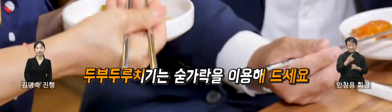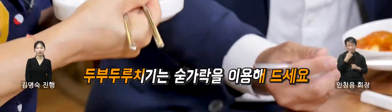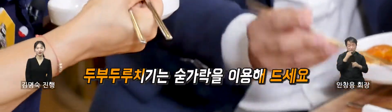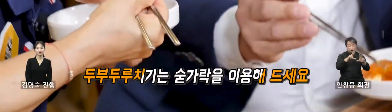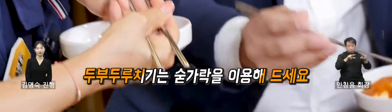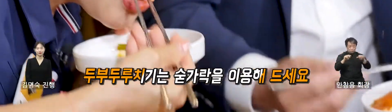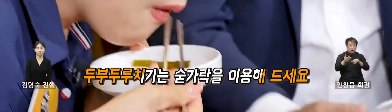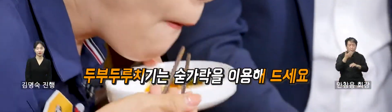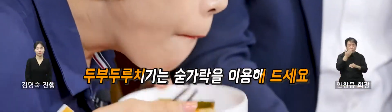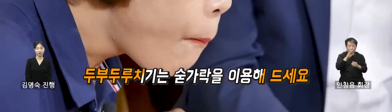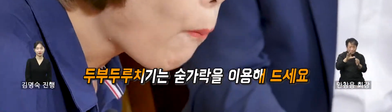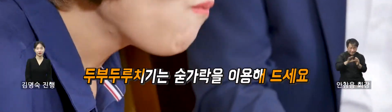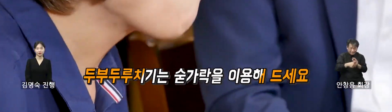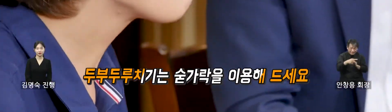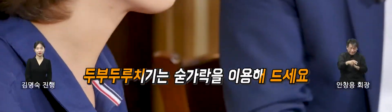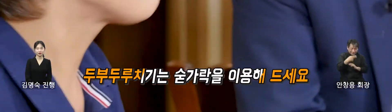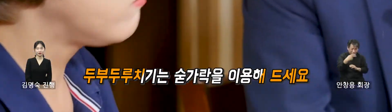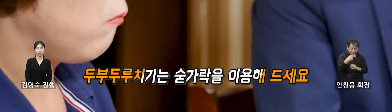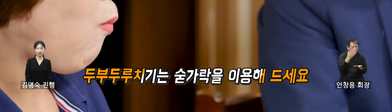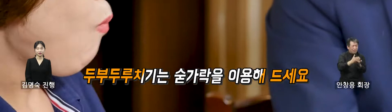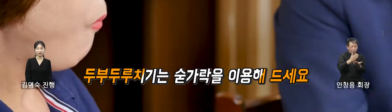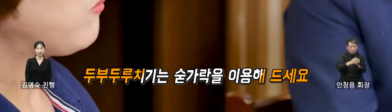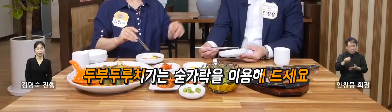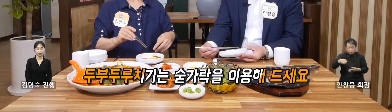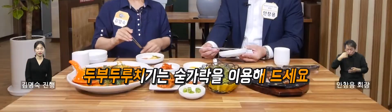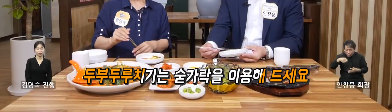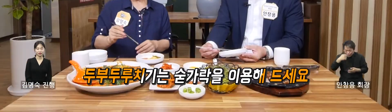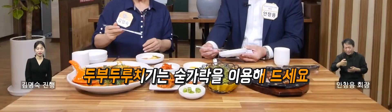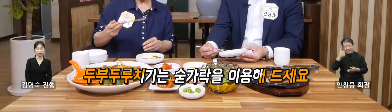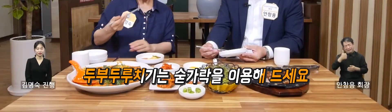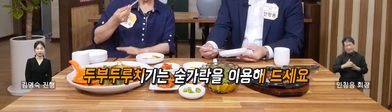먹을 때는 저 숟가락으로 먹어야 맛있지 않을까요?